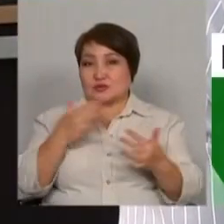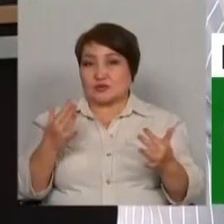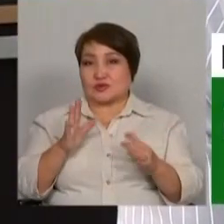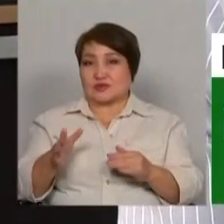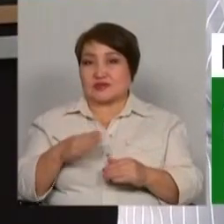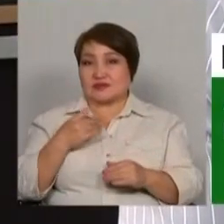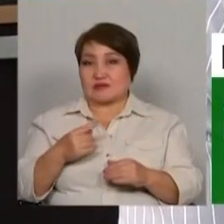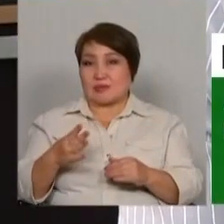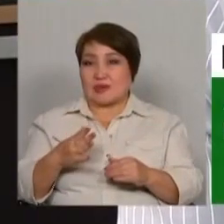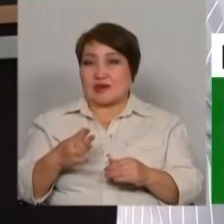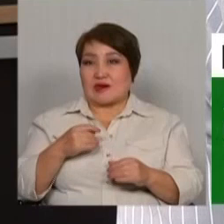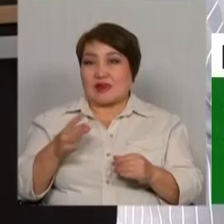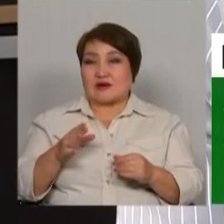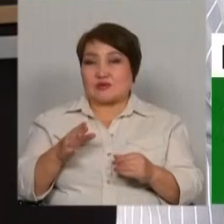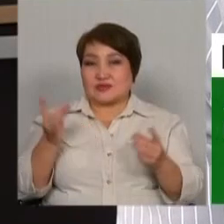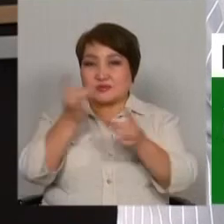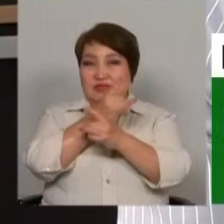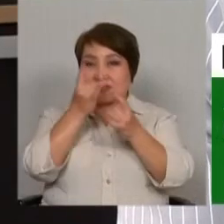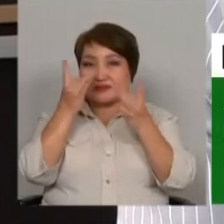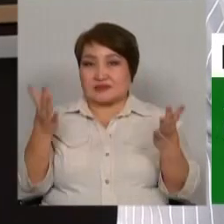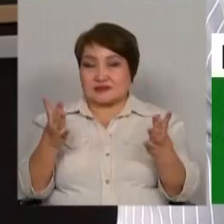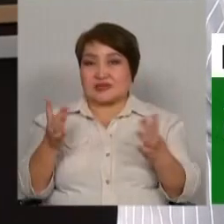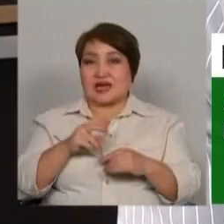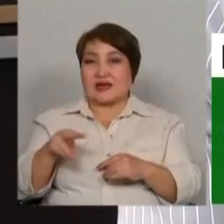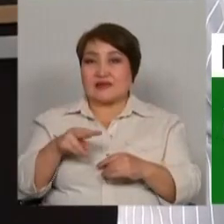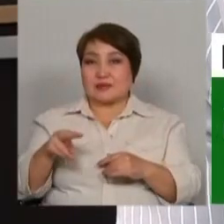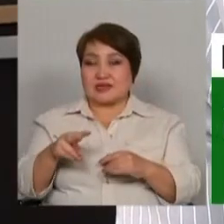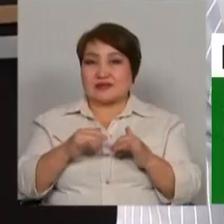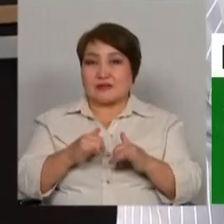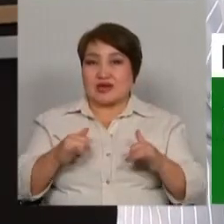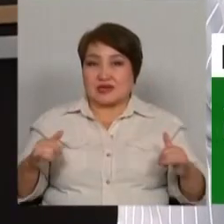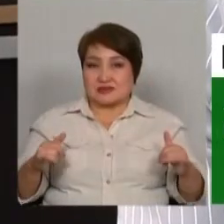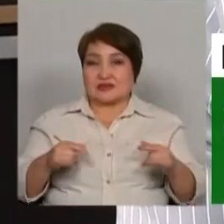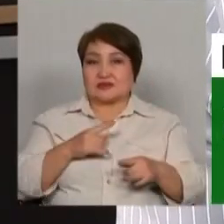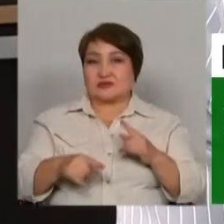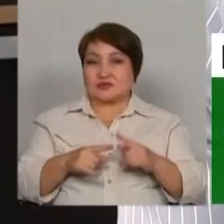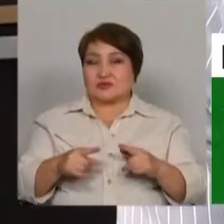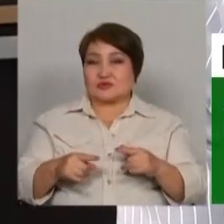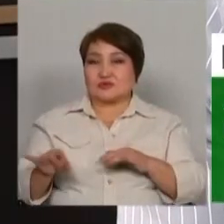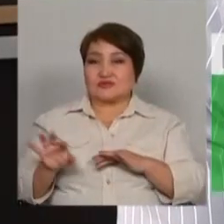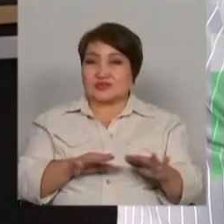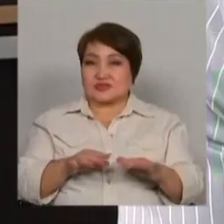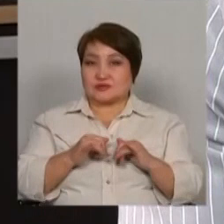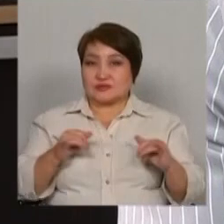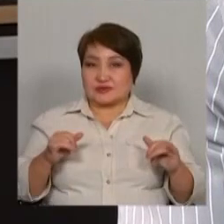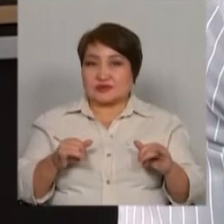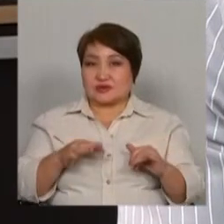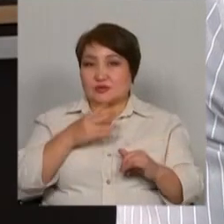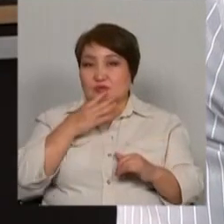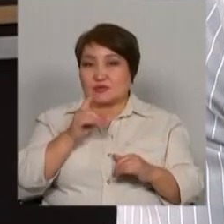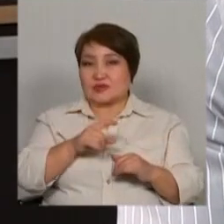тілін, әдебиетін, мәдениетін дамытқан ұлт-азаттық қозғалысын ұйытқы болған тұлғалар болған, соларды